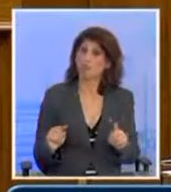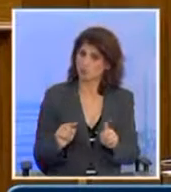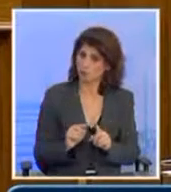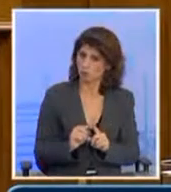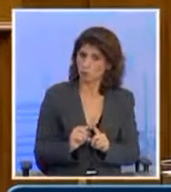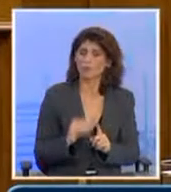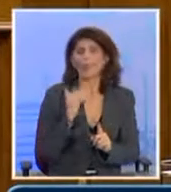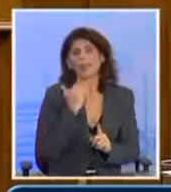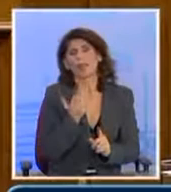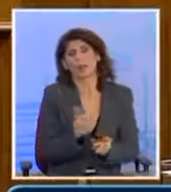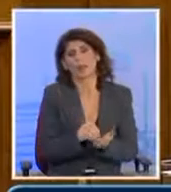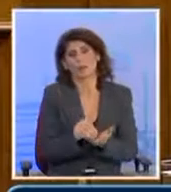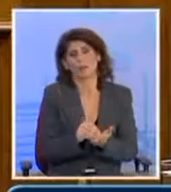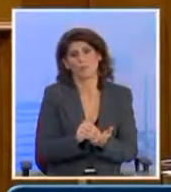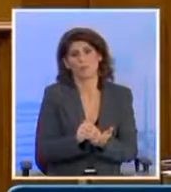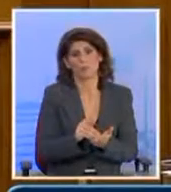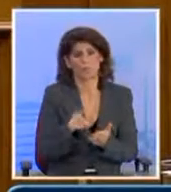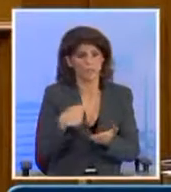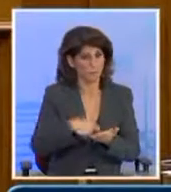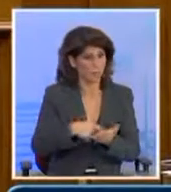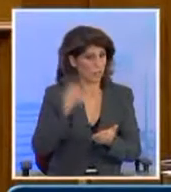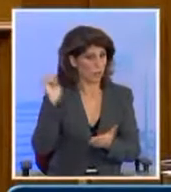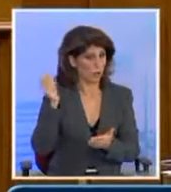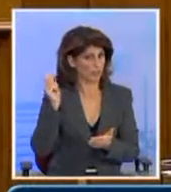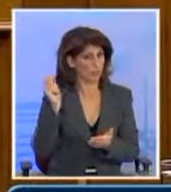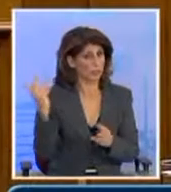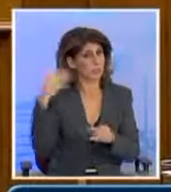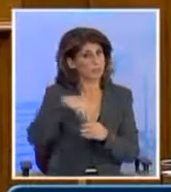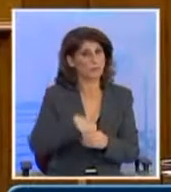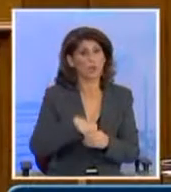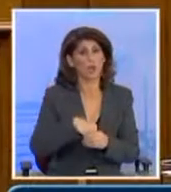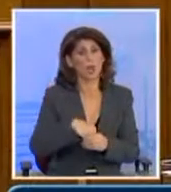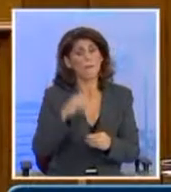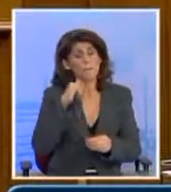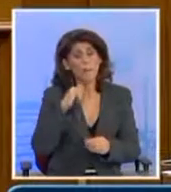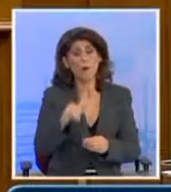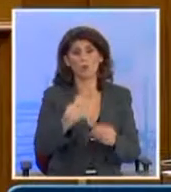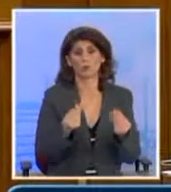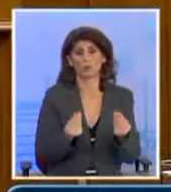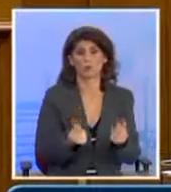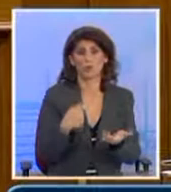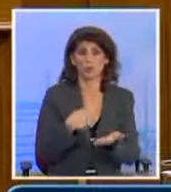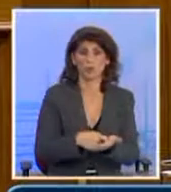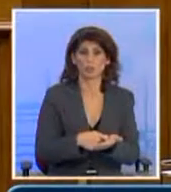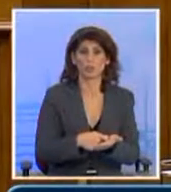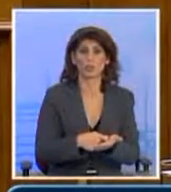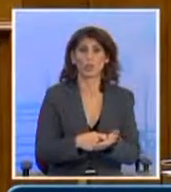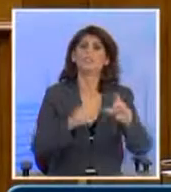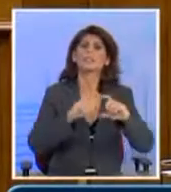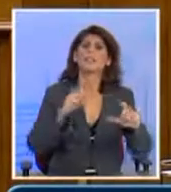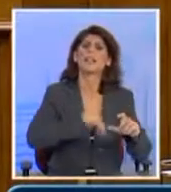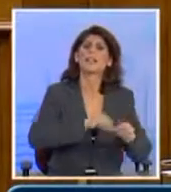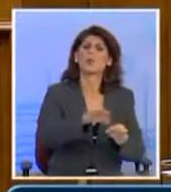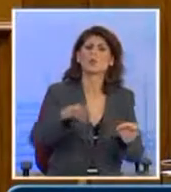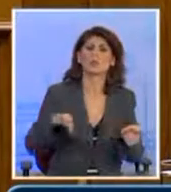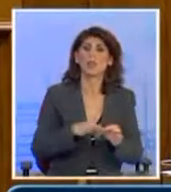είναι αναπόφευκτο στο μείγμα της φορολογικής μας πολιτικής να συμπεριληφθεί με μόνιμο τρόπο και η φορολόγηση της ακίνητης περιουσίας,